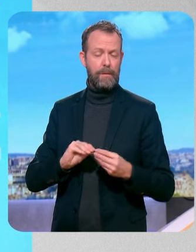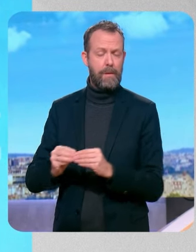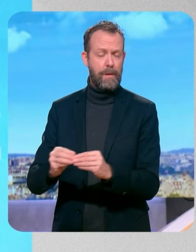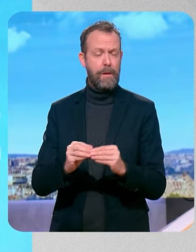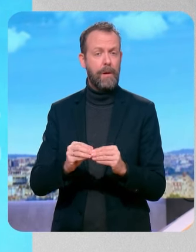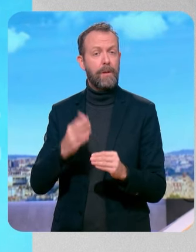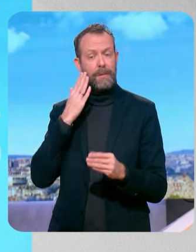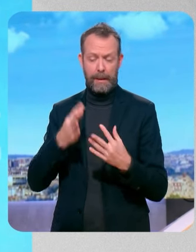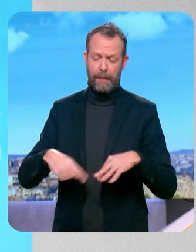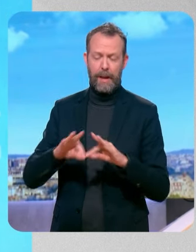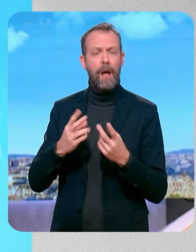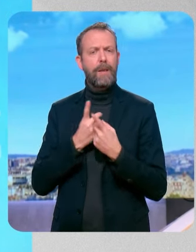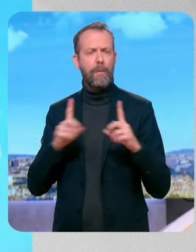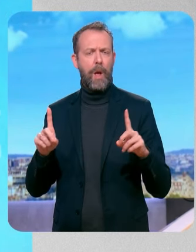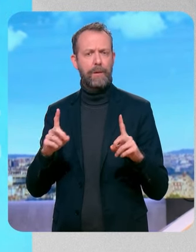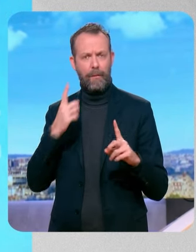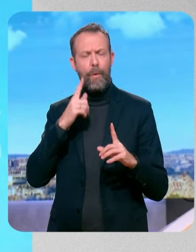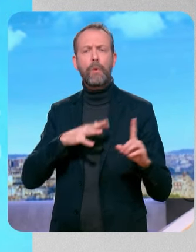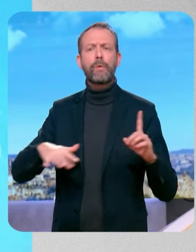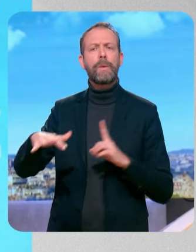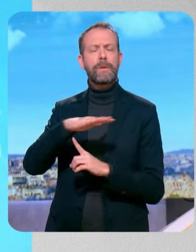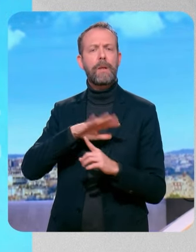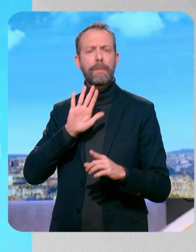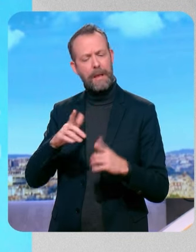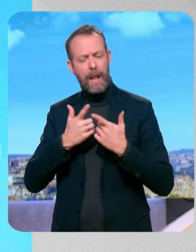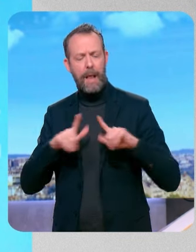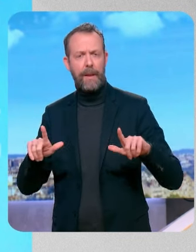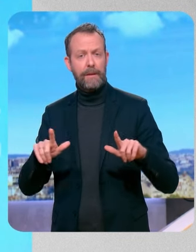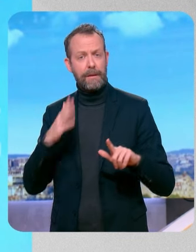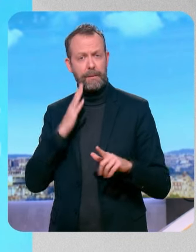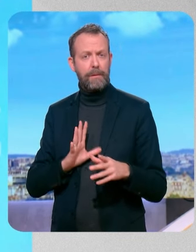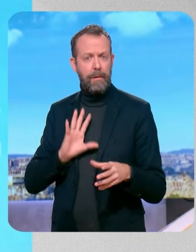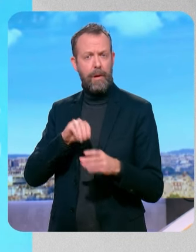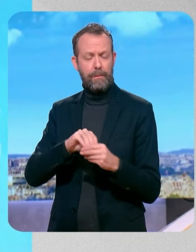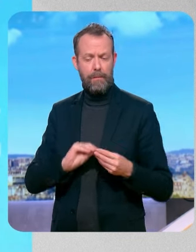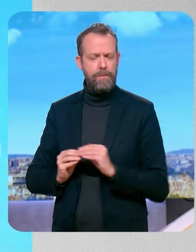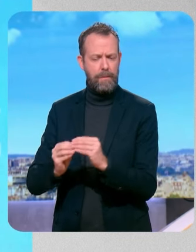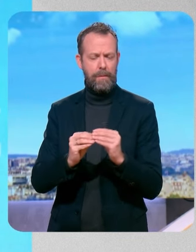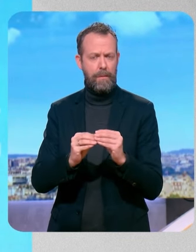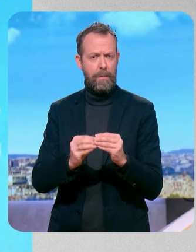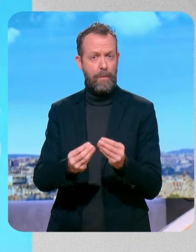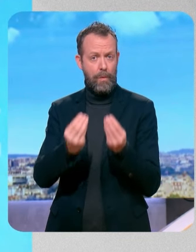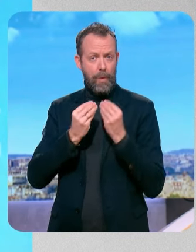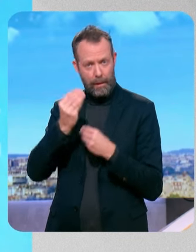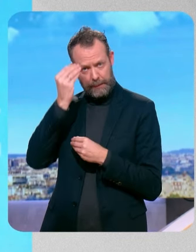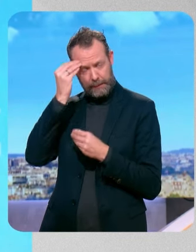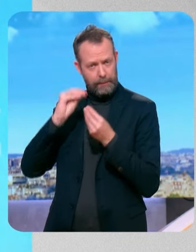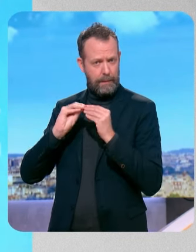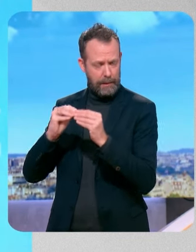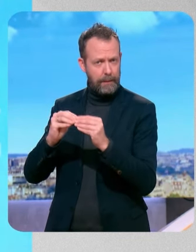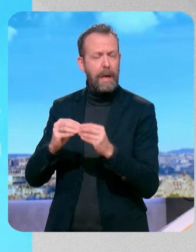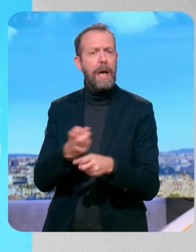une démocratie ou une société de liberté, le désordre s'introduit dans les esprits, alors le risque est très